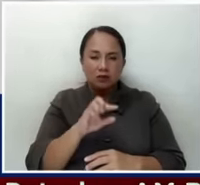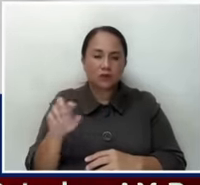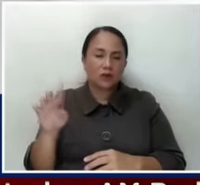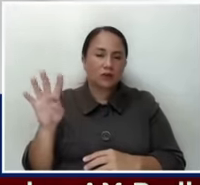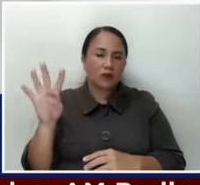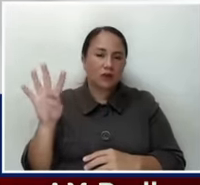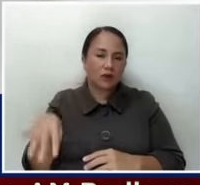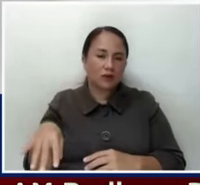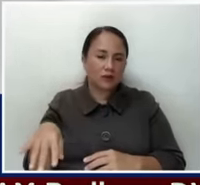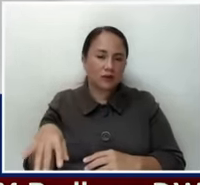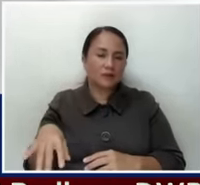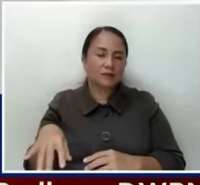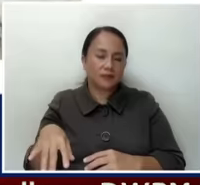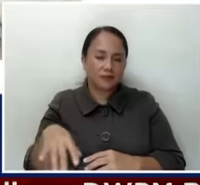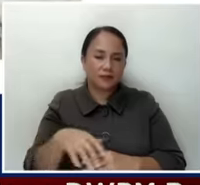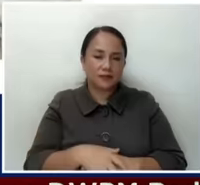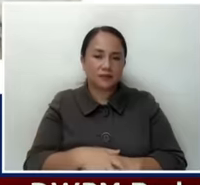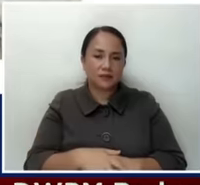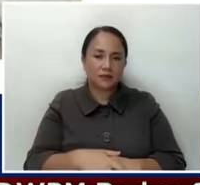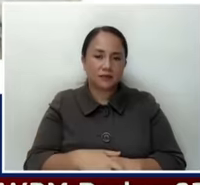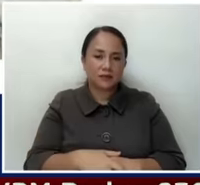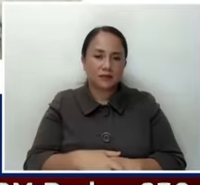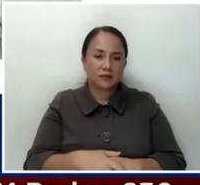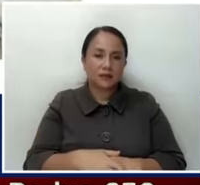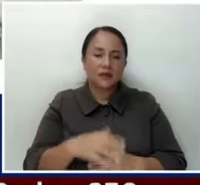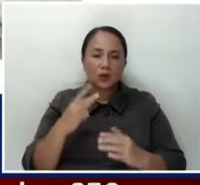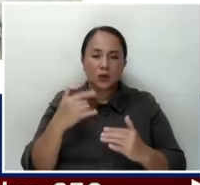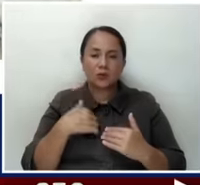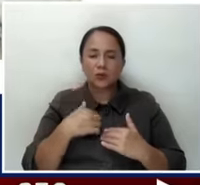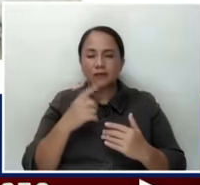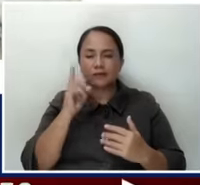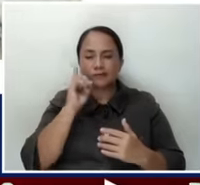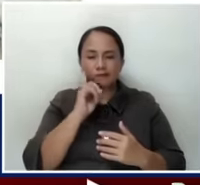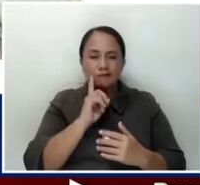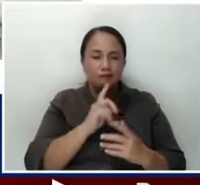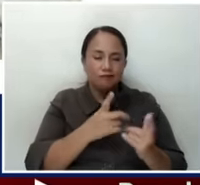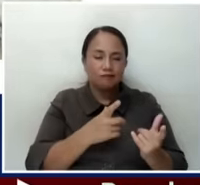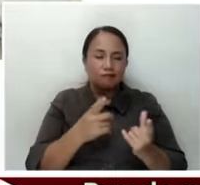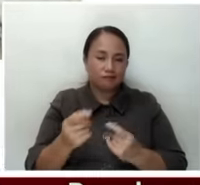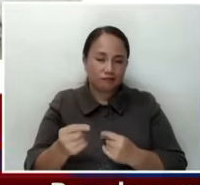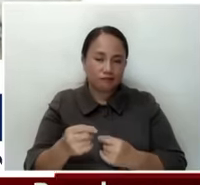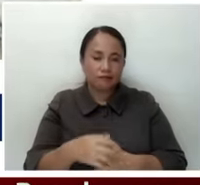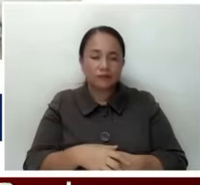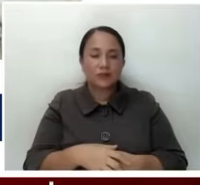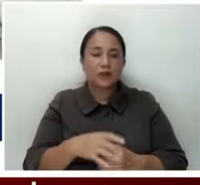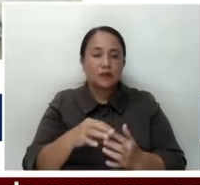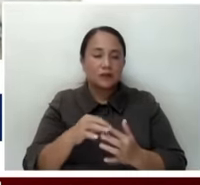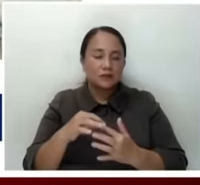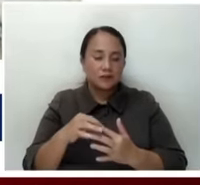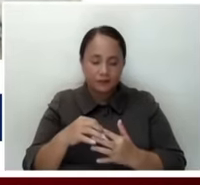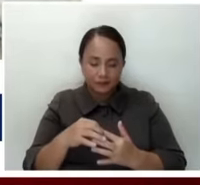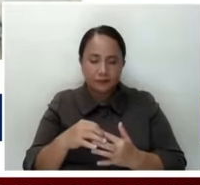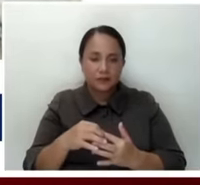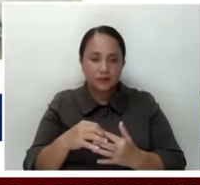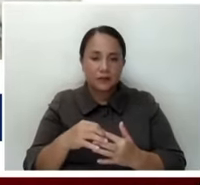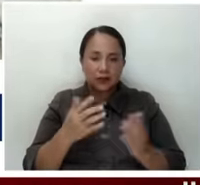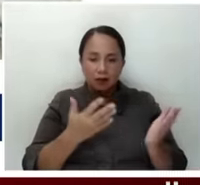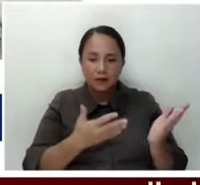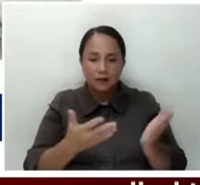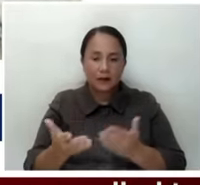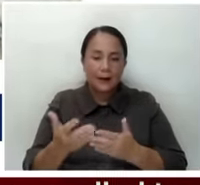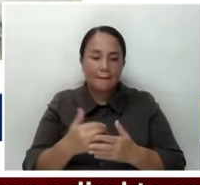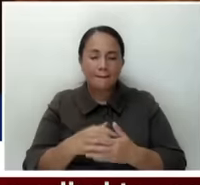halos 4,000 pesos. Sana po may maayos na implementation. especially in the delivery of